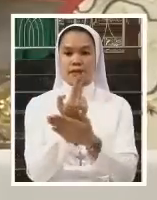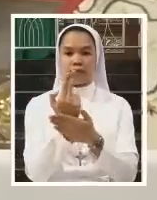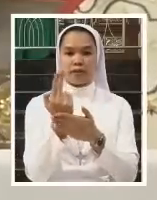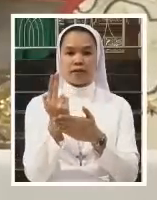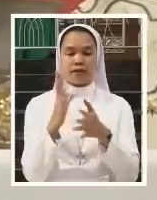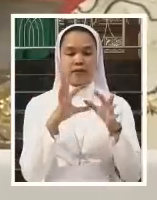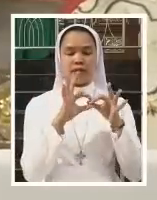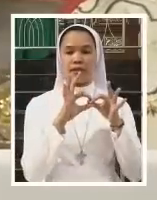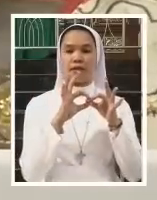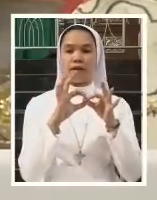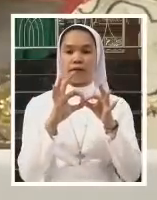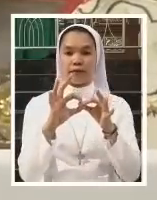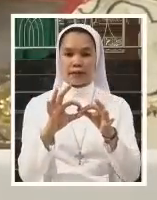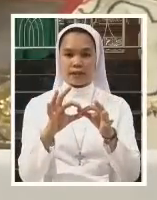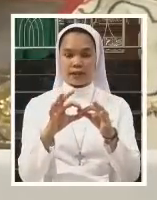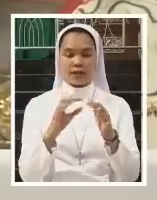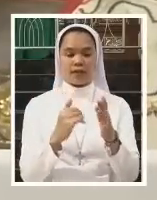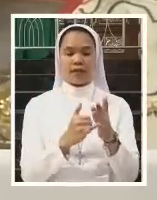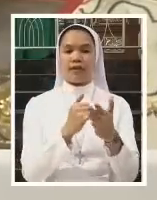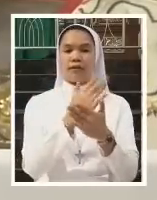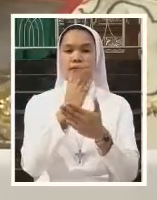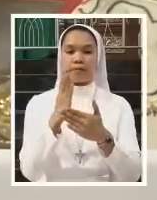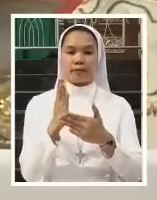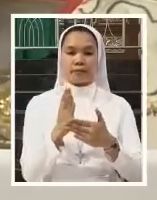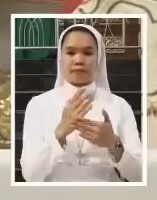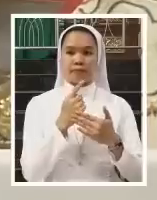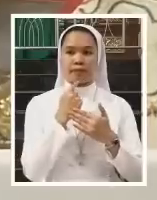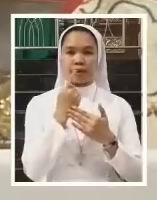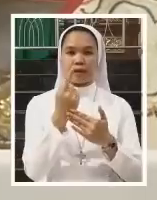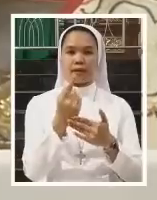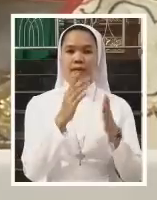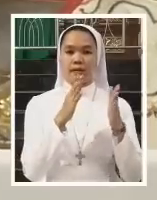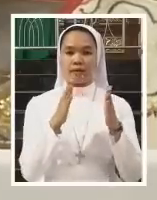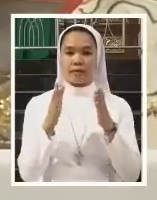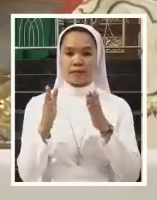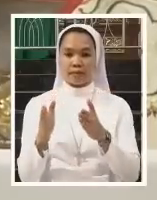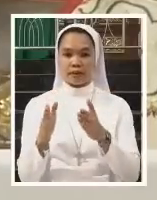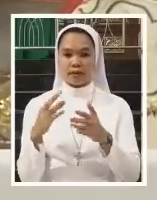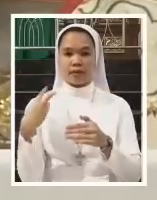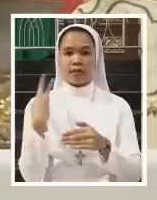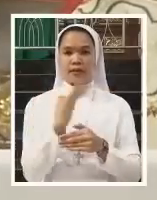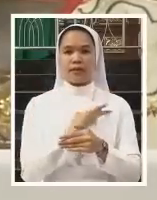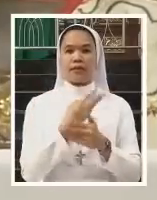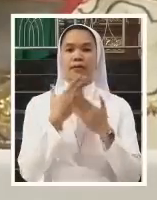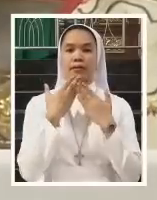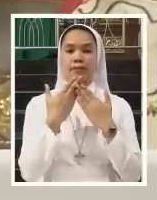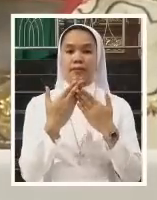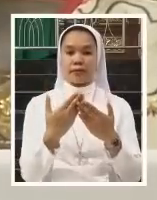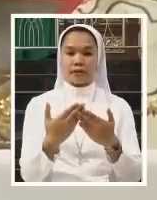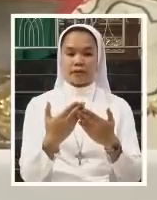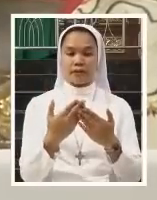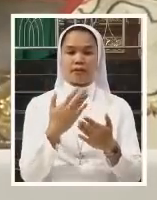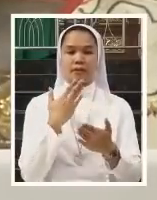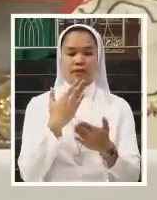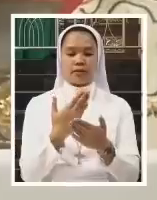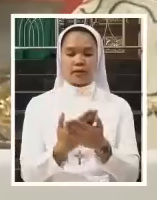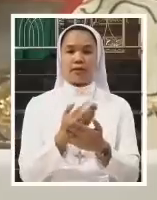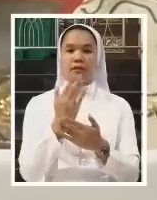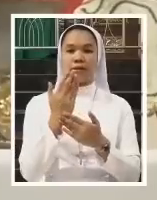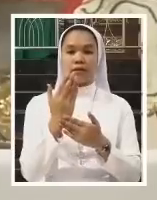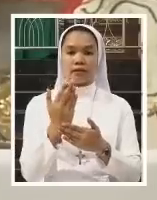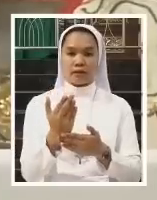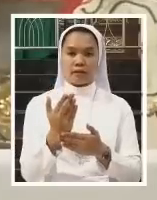danay natipan, asin sa dai masabing plano, pinagmarhay mong buoton na ang sa